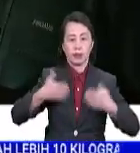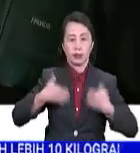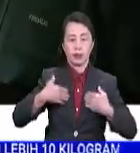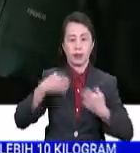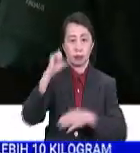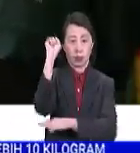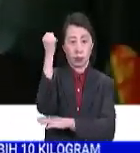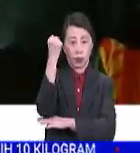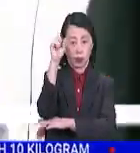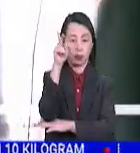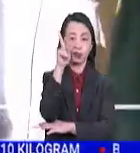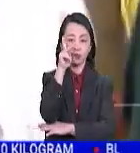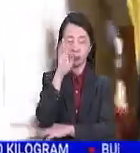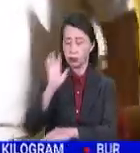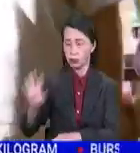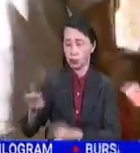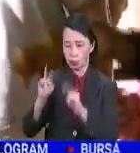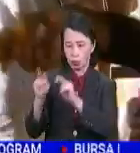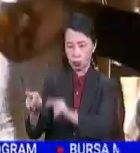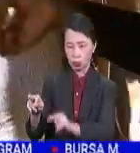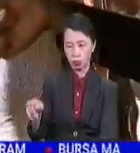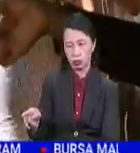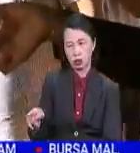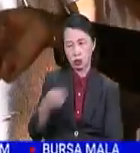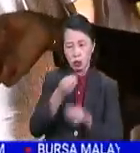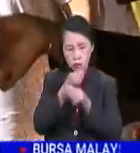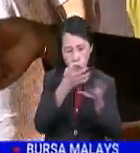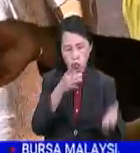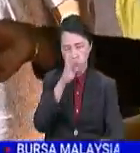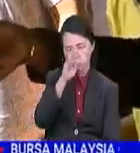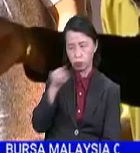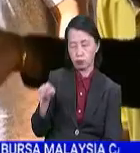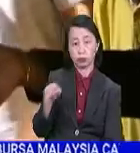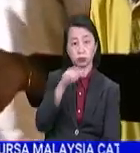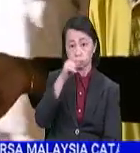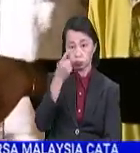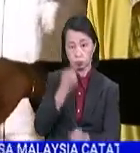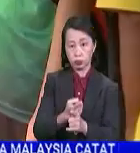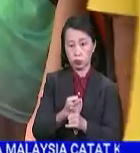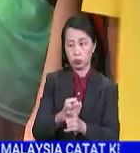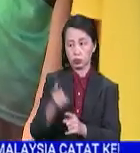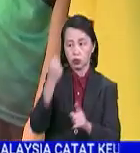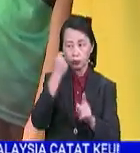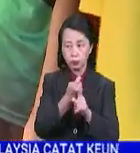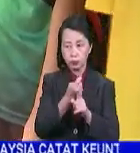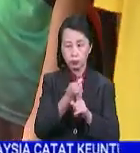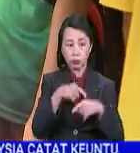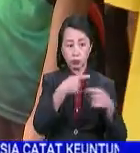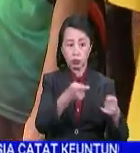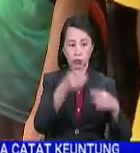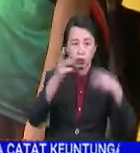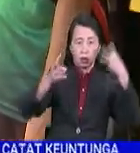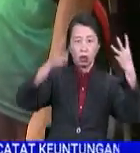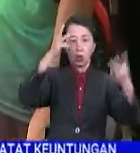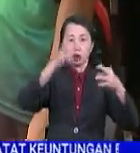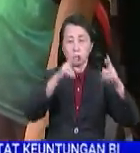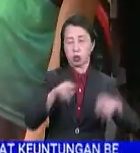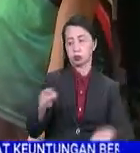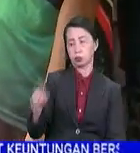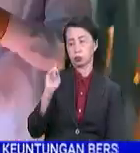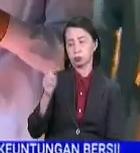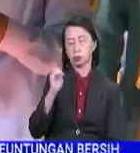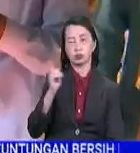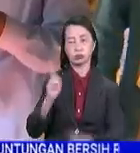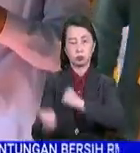pokok Sena tegasnya mereka yang didapati sengaja menjabarkan dakwaan tidak benar yang bertujuan menimbulkan kegusaran rakyat boleh